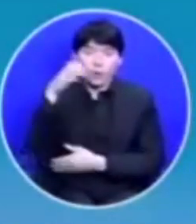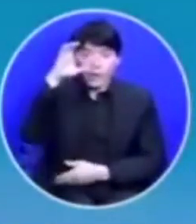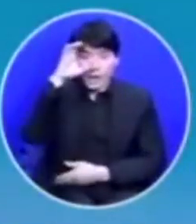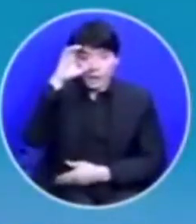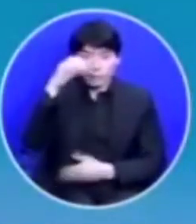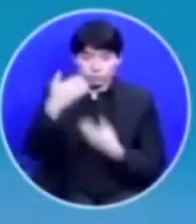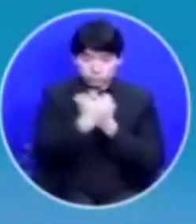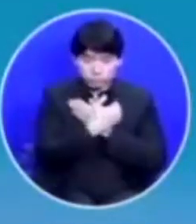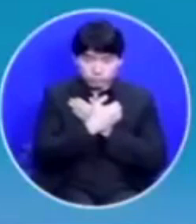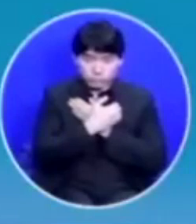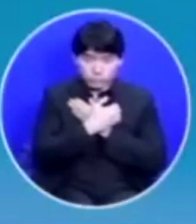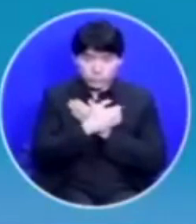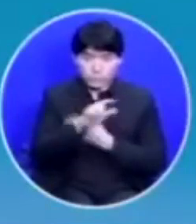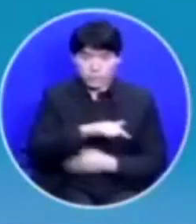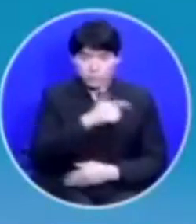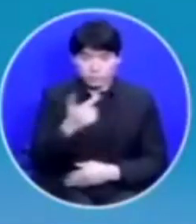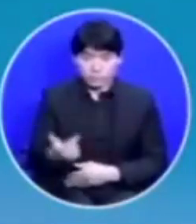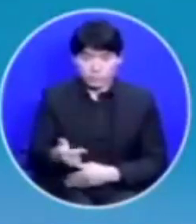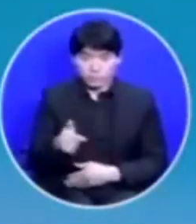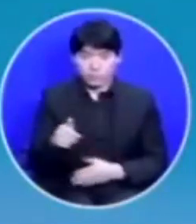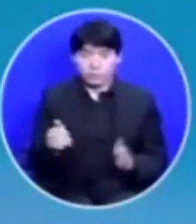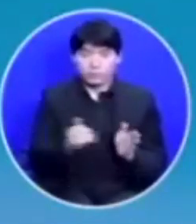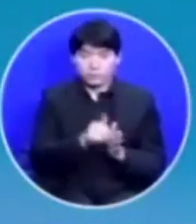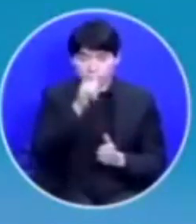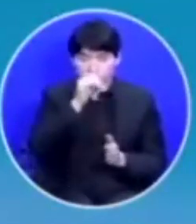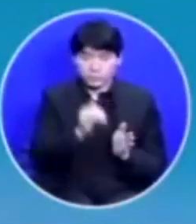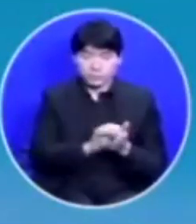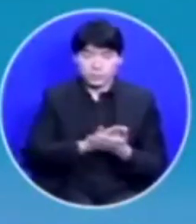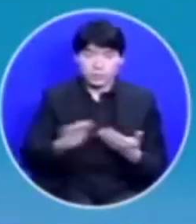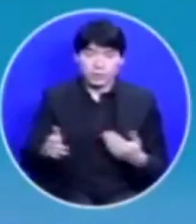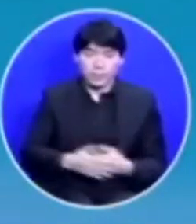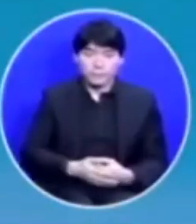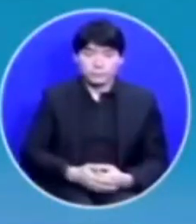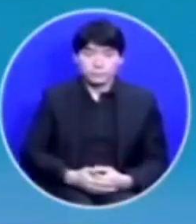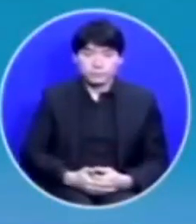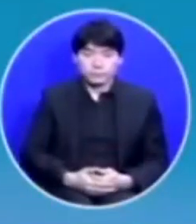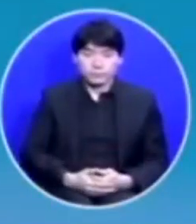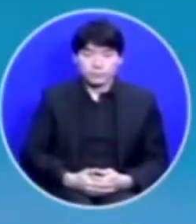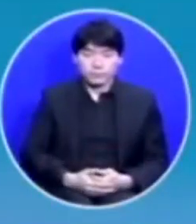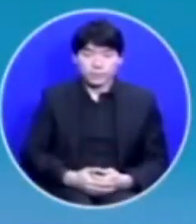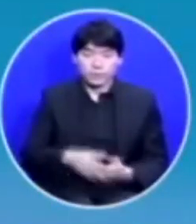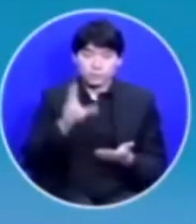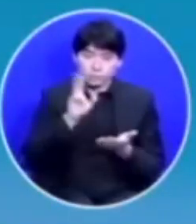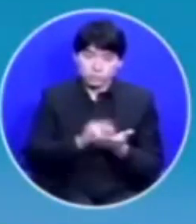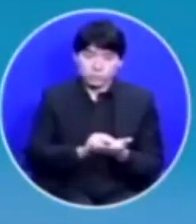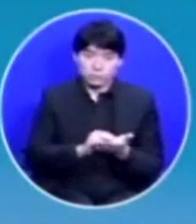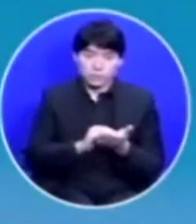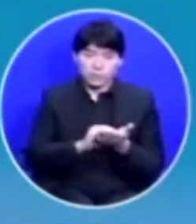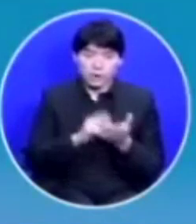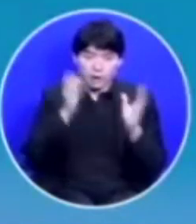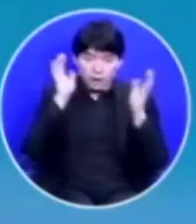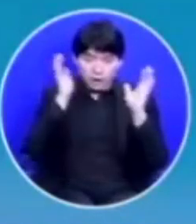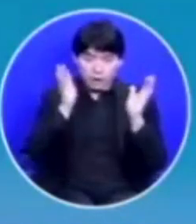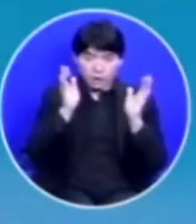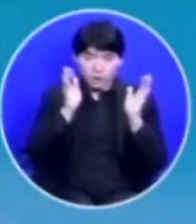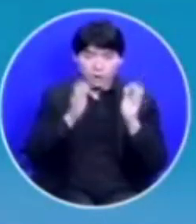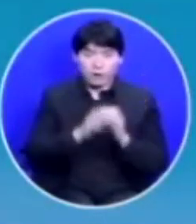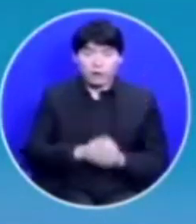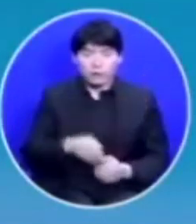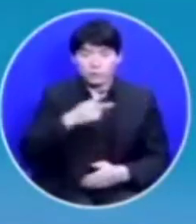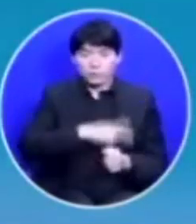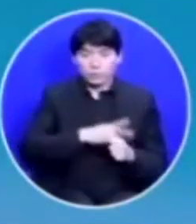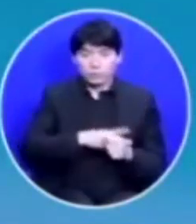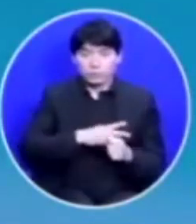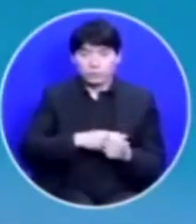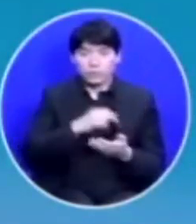있기도 해서 부모로부터 골치 아픈 아이 다 된 그래서 다님 선생님으로부터 도무지